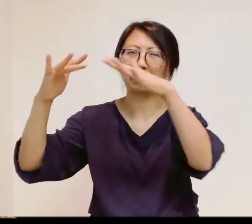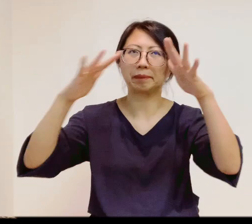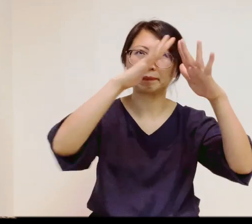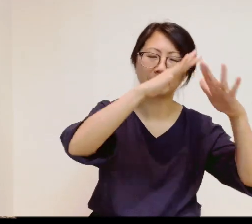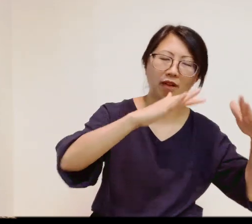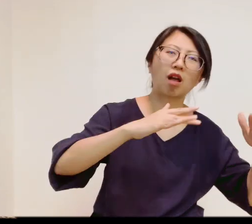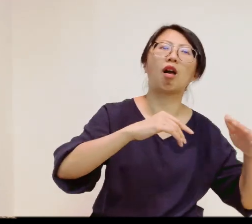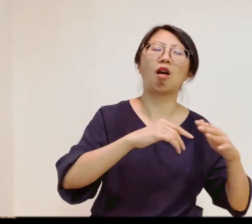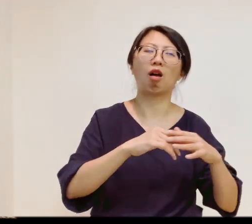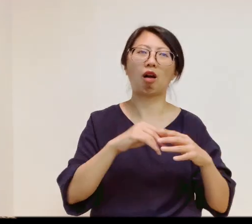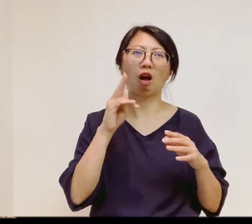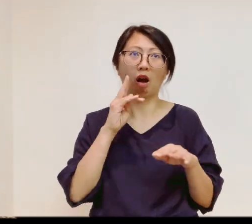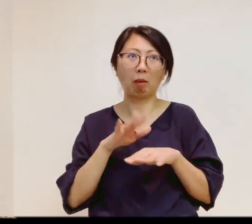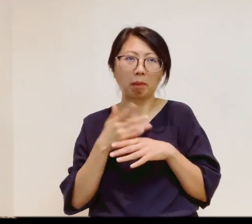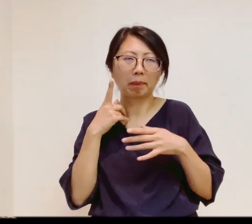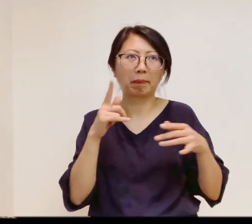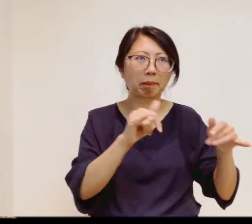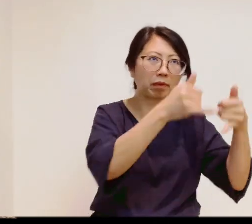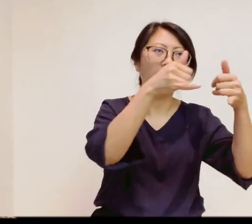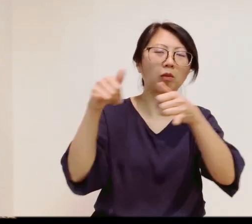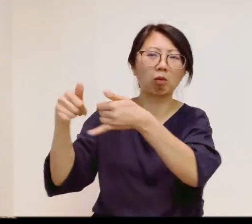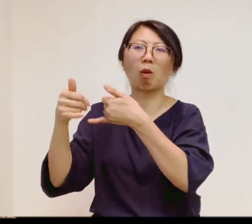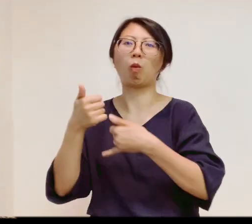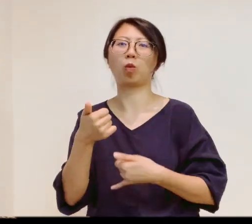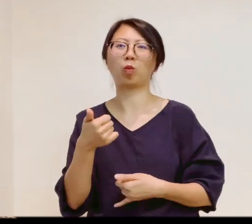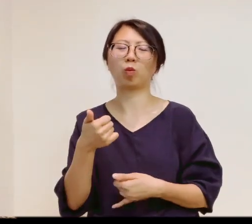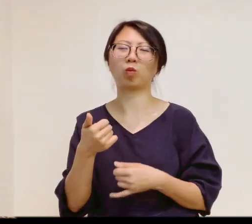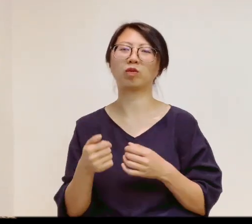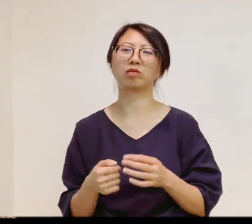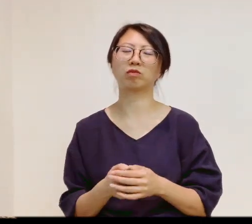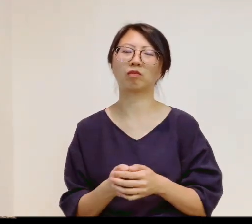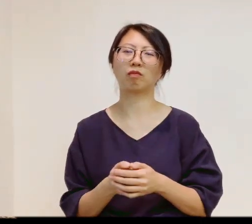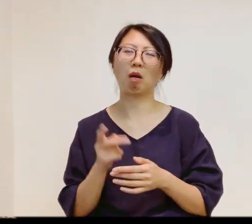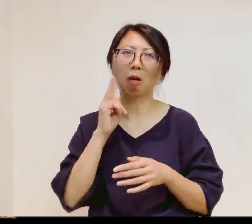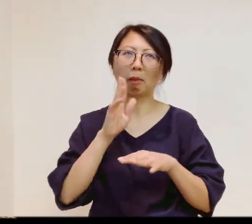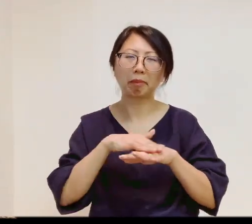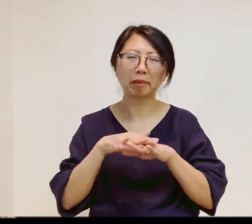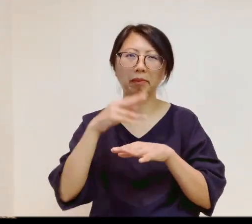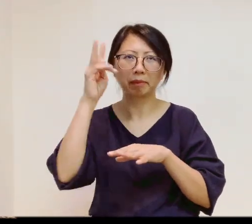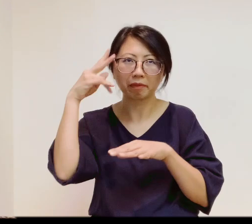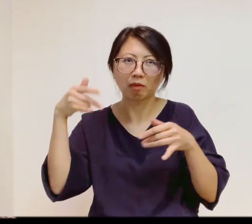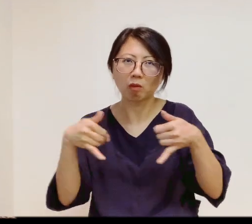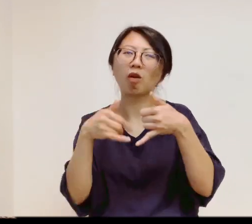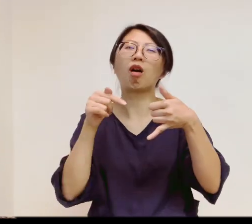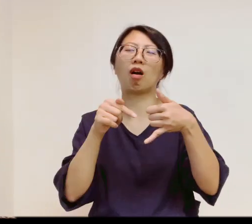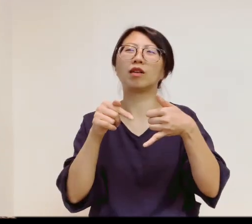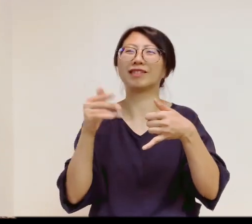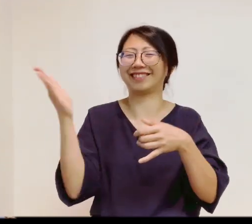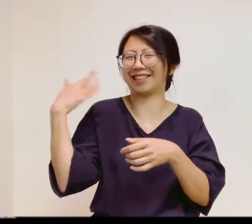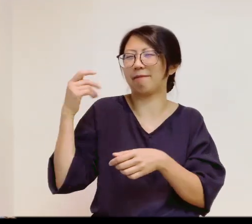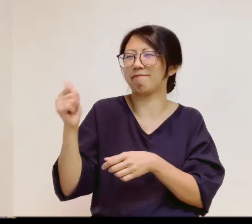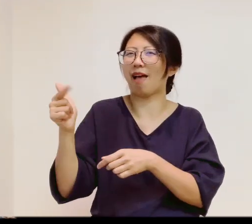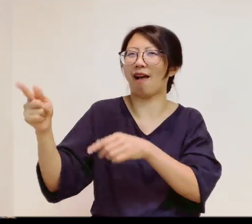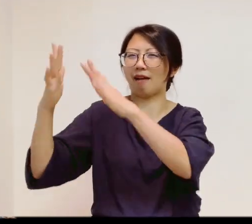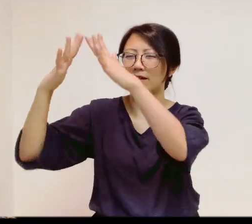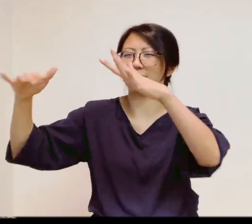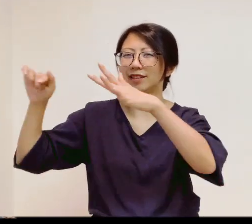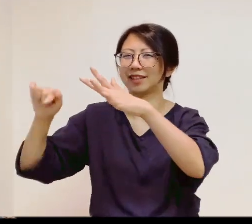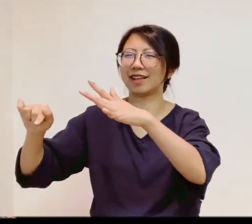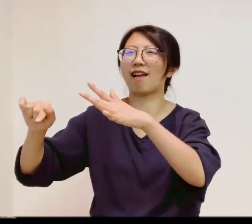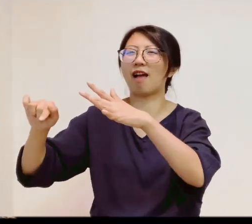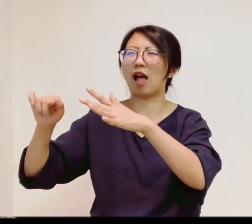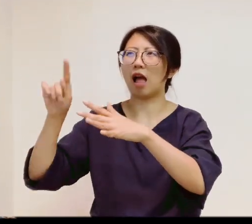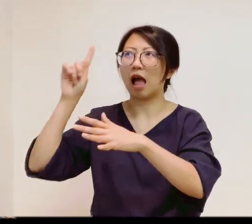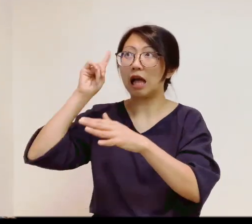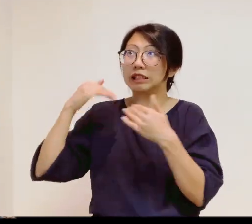阿 Kurt 咧，佢哋去過兩個集中營噶啦，兩個集中營都撞得翻呢個朋友，真係好奇妙。佢第一個集中營就當然我